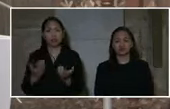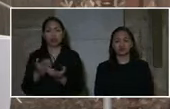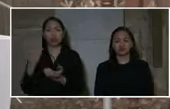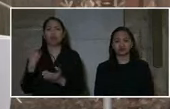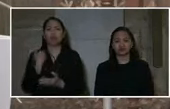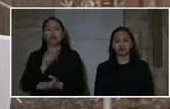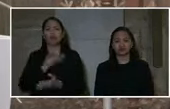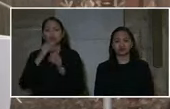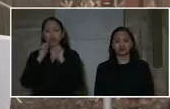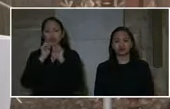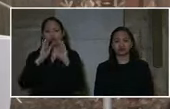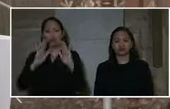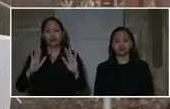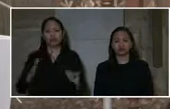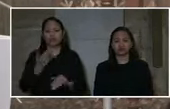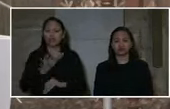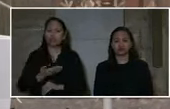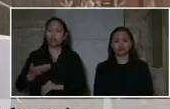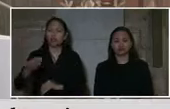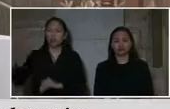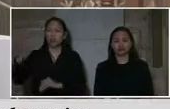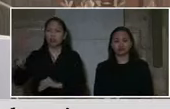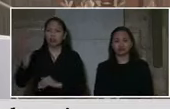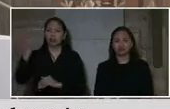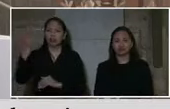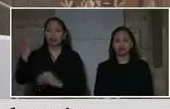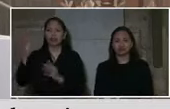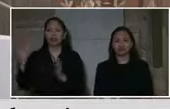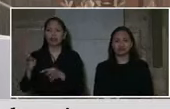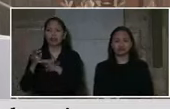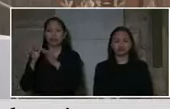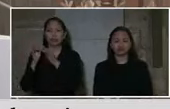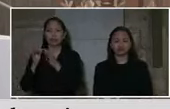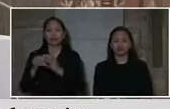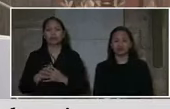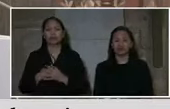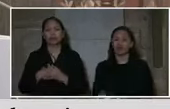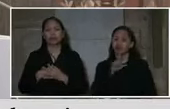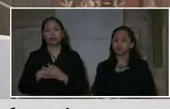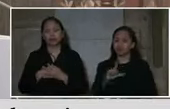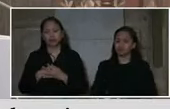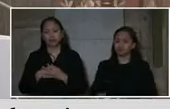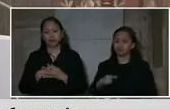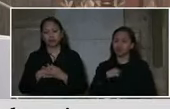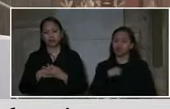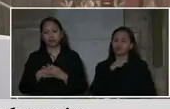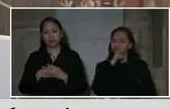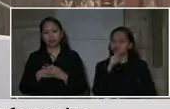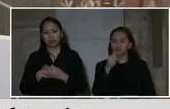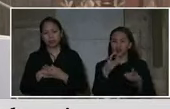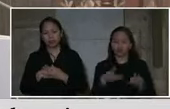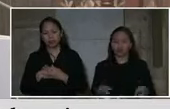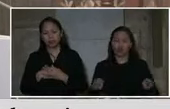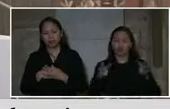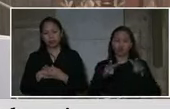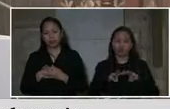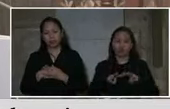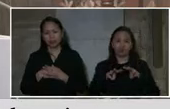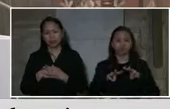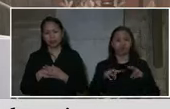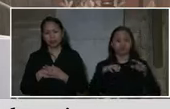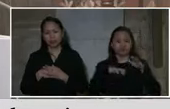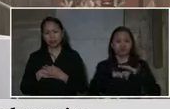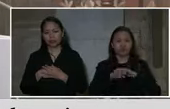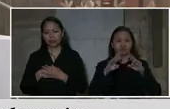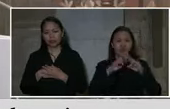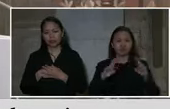tayong inaanyayahan sa kanyang piging. Panginoon, hindi ako karapat-dapat na magpatuloy sa